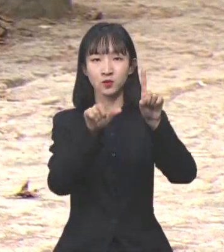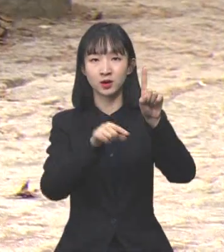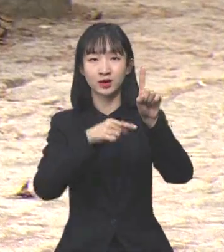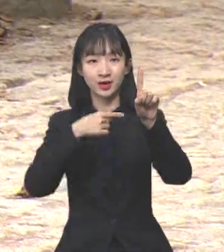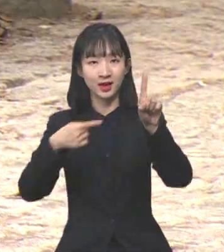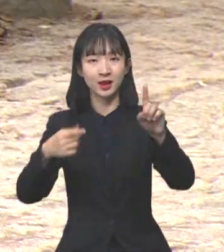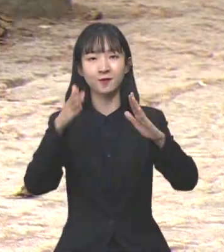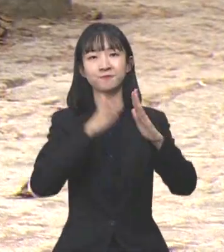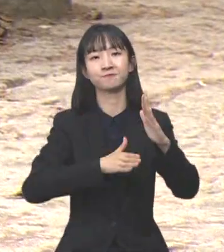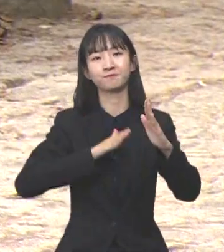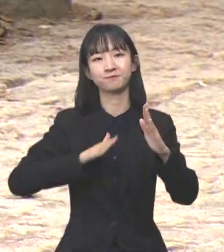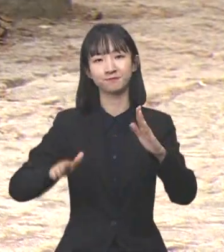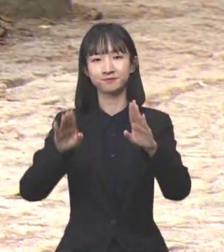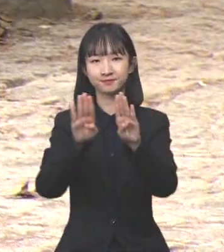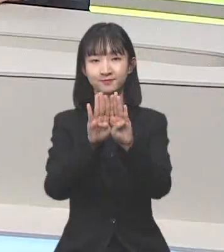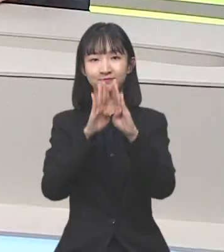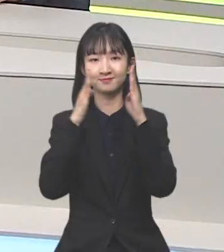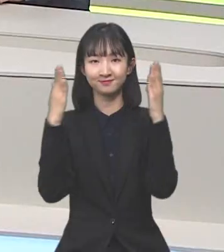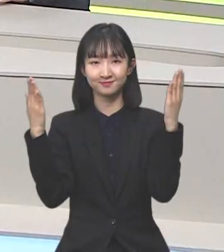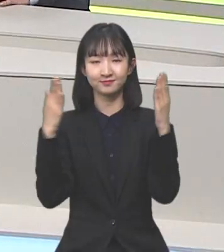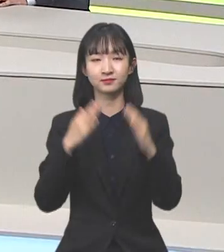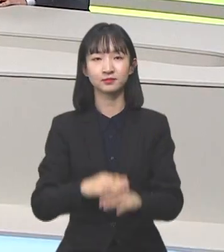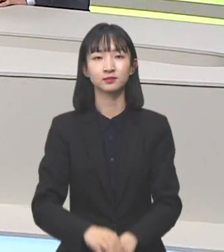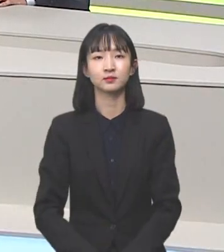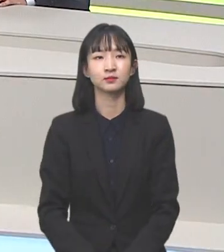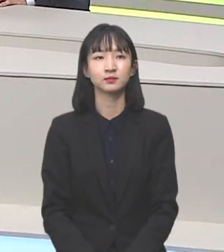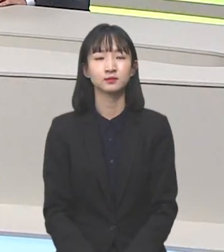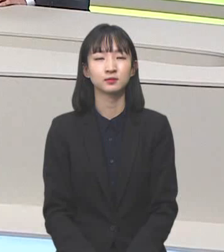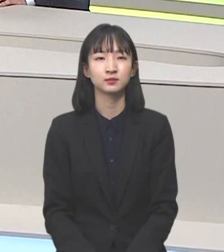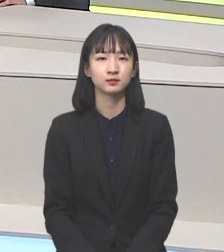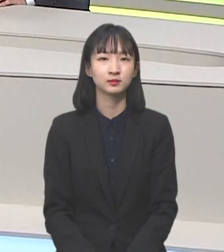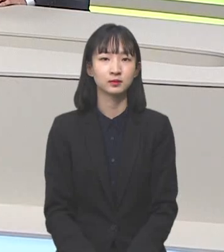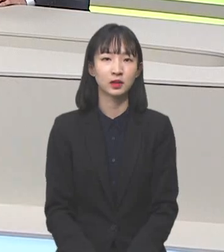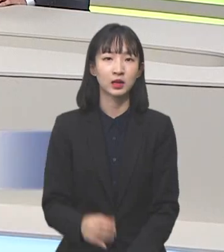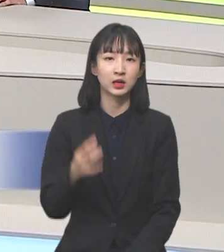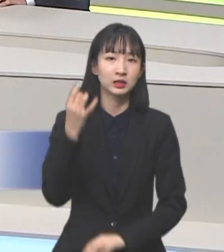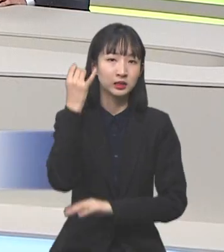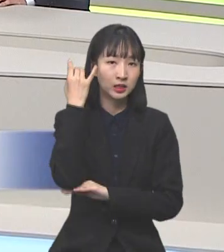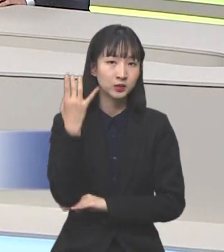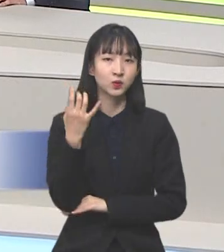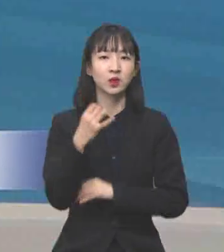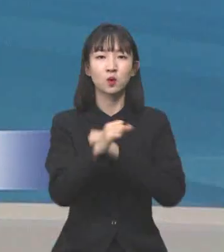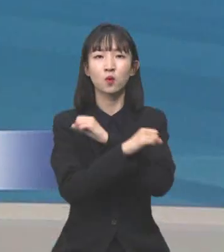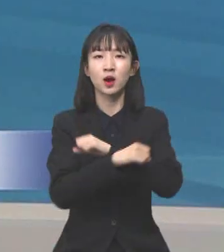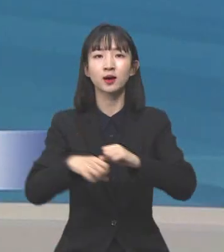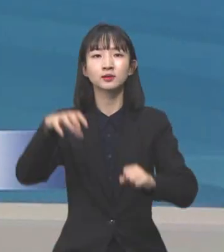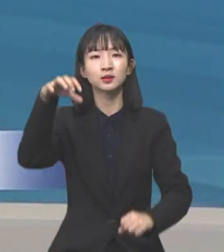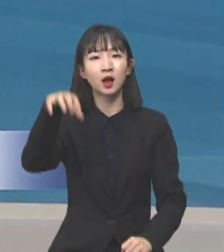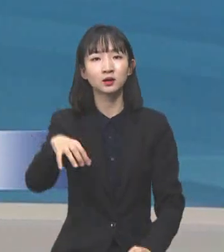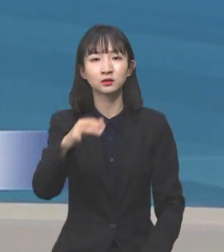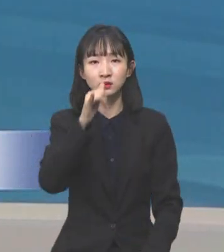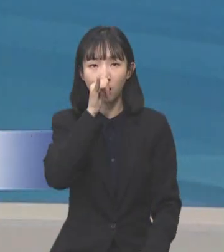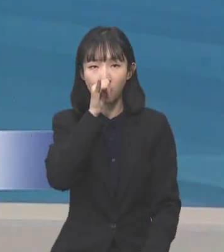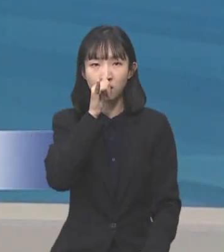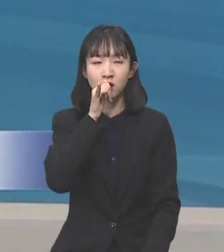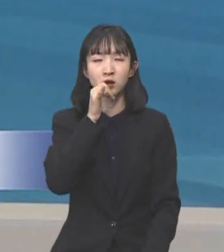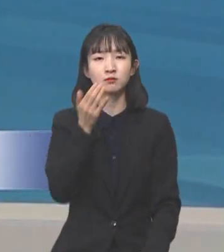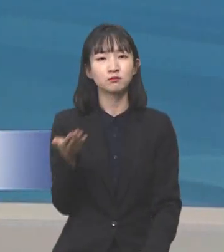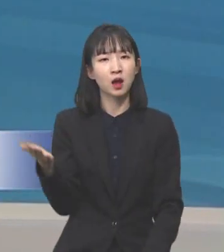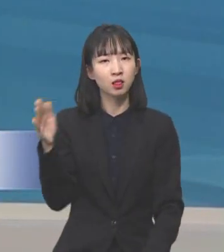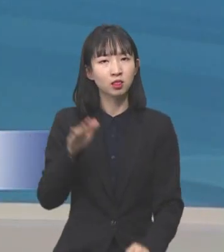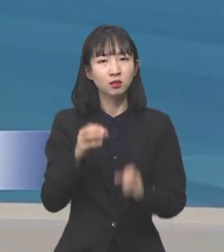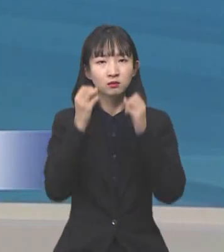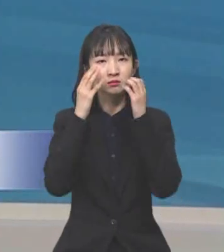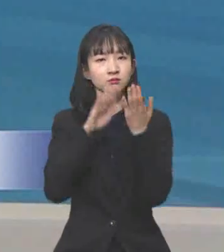정식 개장 하게 됐습니다 네 그렇군요 기존의 시청앞에 미를 굉장히 있었는데요 이 새롭게 광장 을 만들게 된